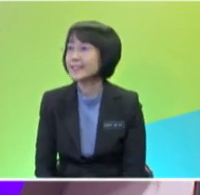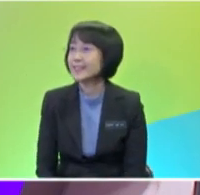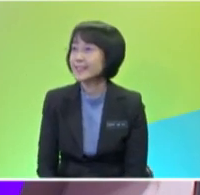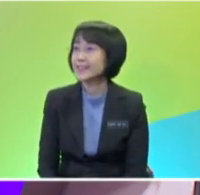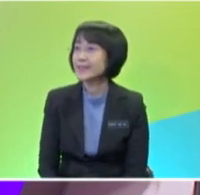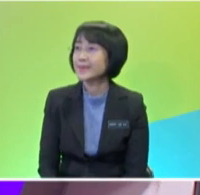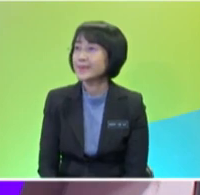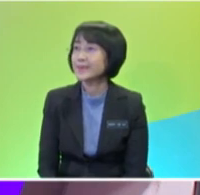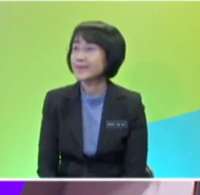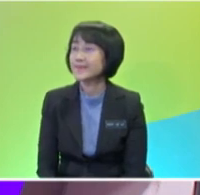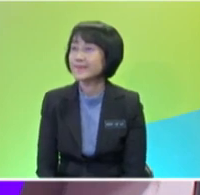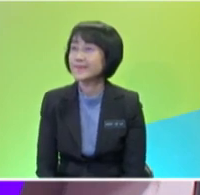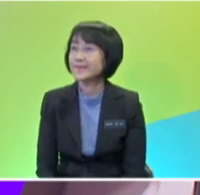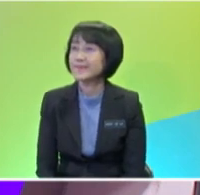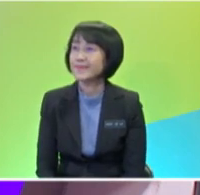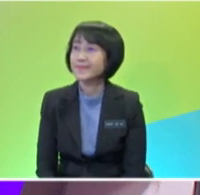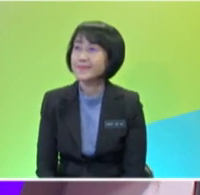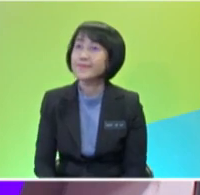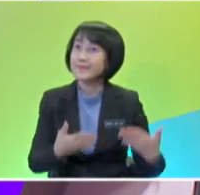kita saksikan